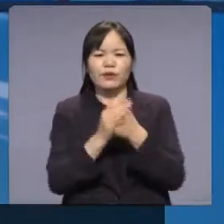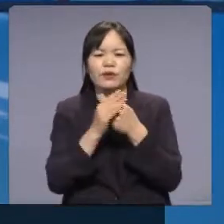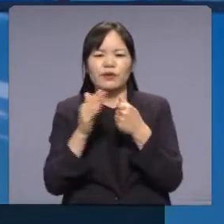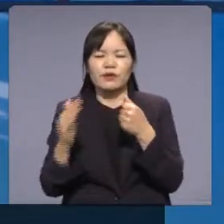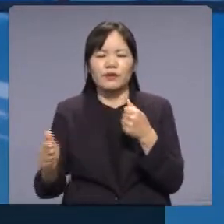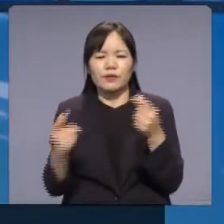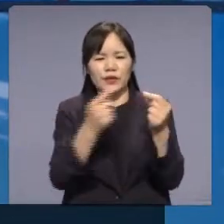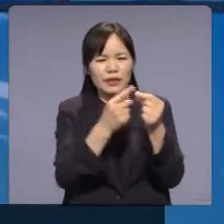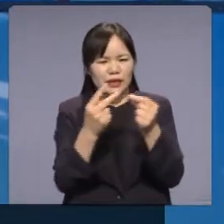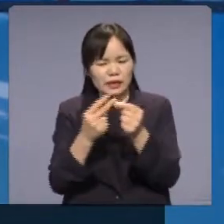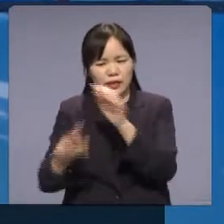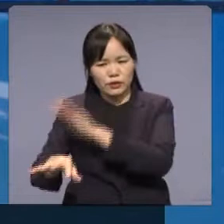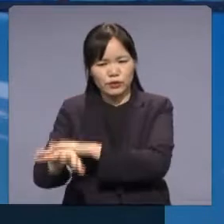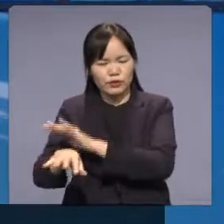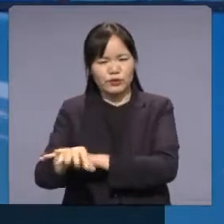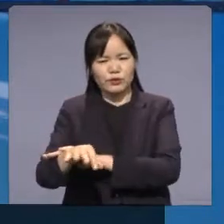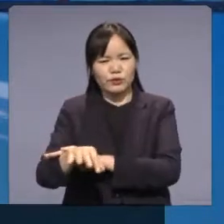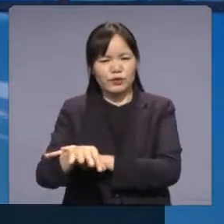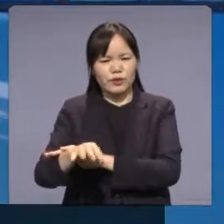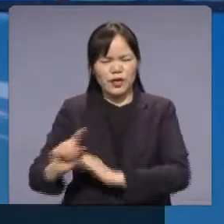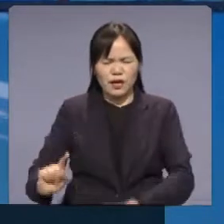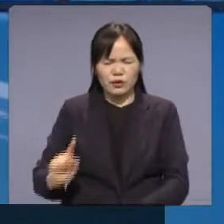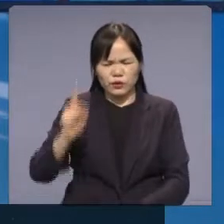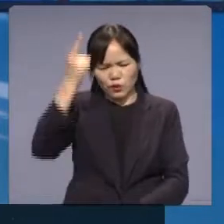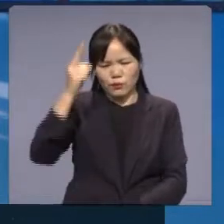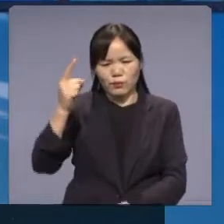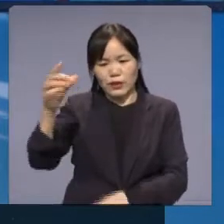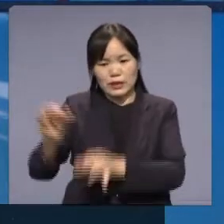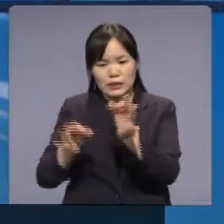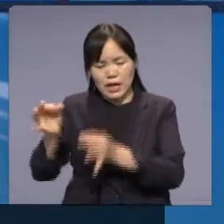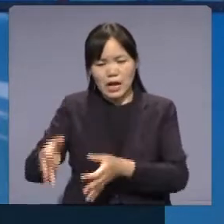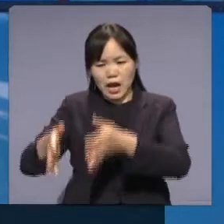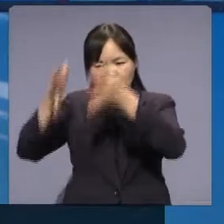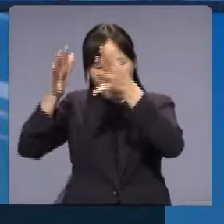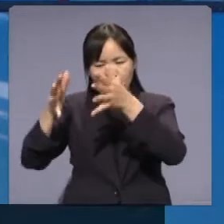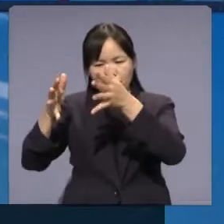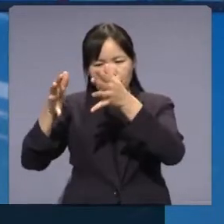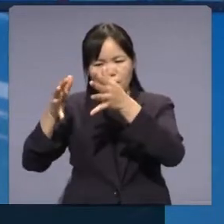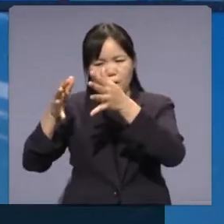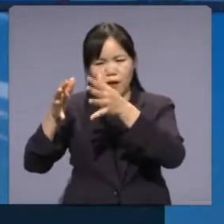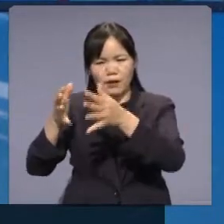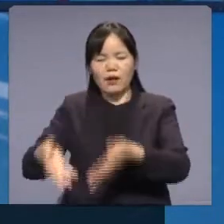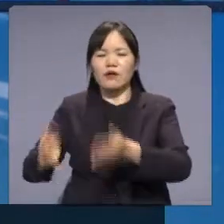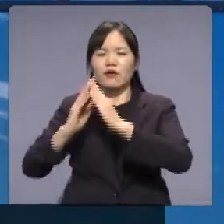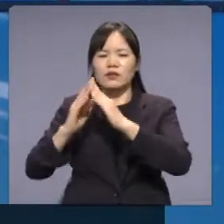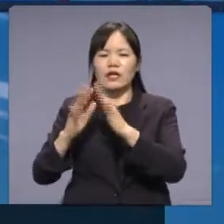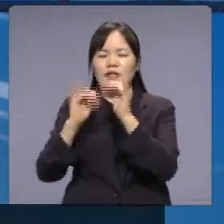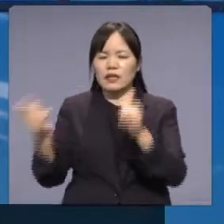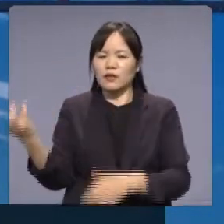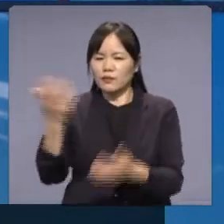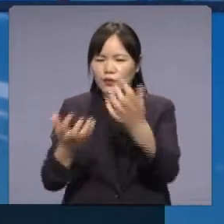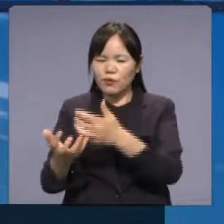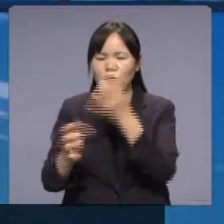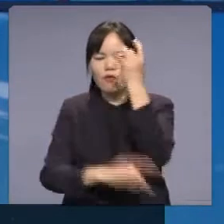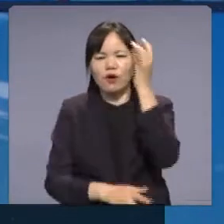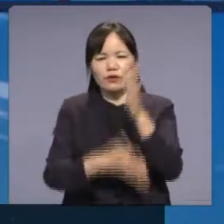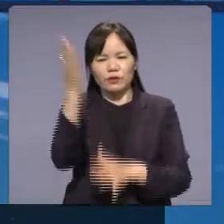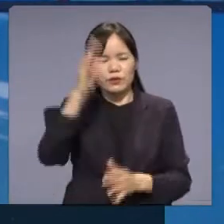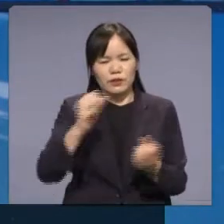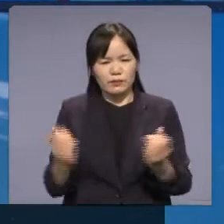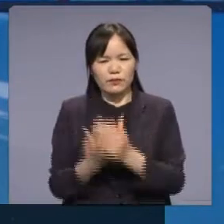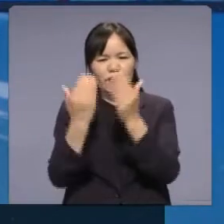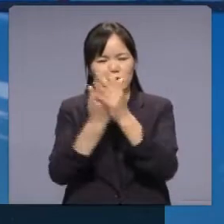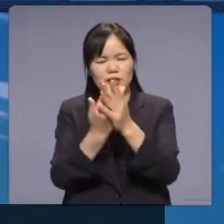그래서 1, 2부도 우측현에는 뭐 고층 주상복합을 해서 인구 유입도 좀 되고 그래서 원도심 활성화에 대한 부분에 한 틀로 볼 수 있지